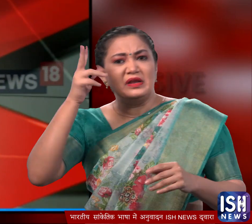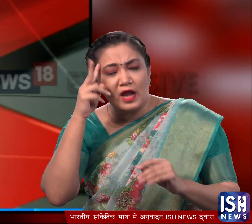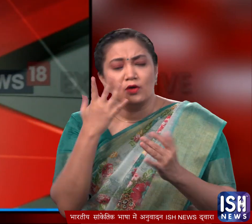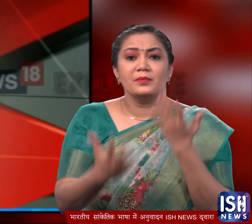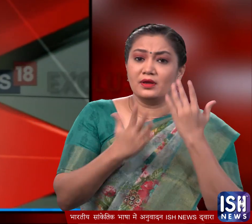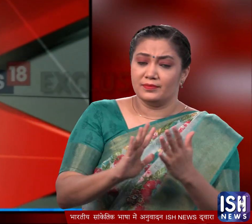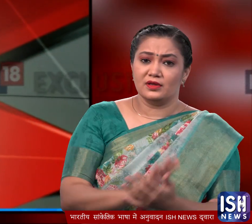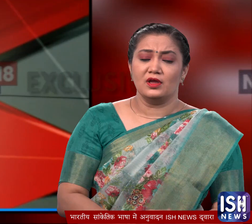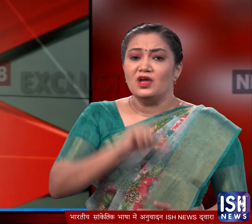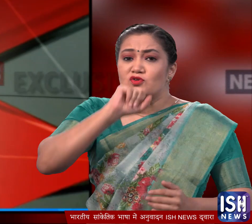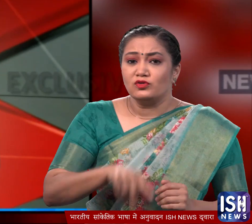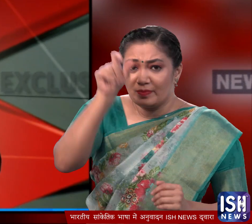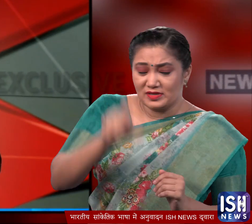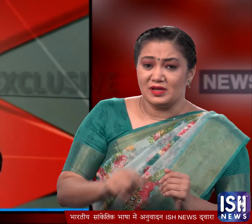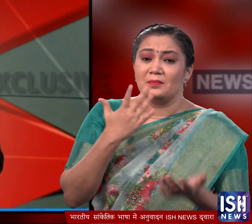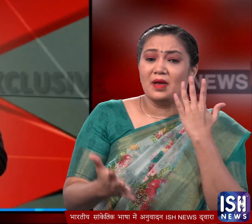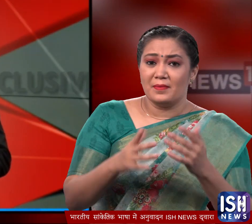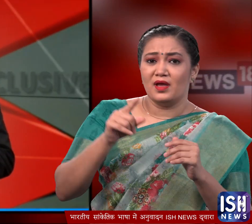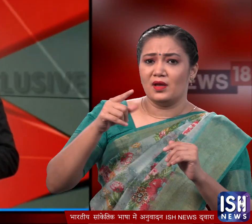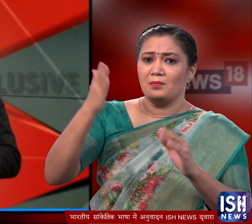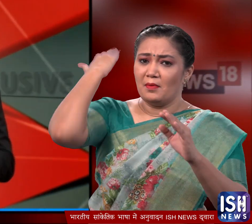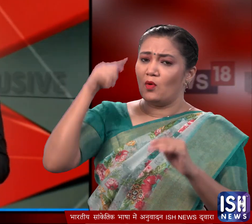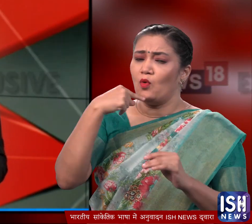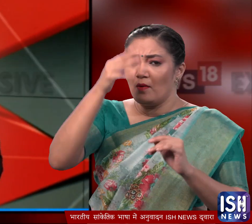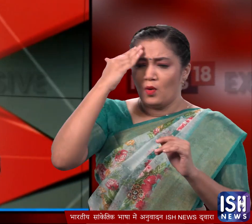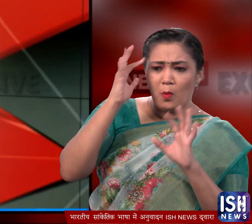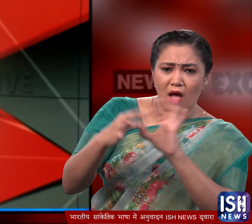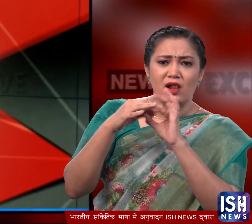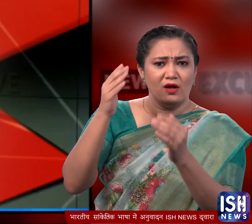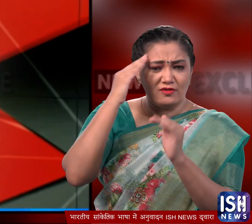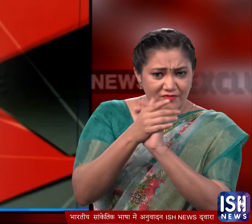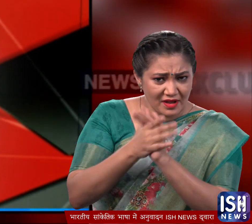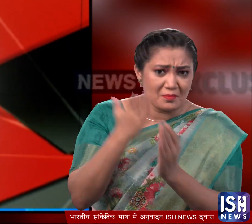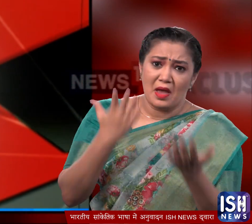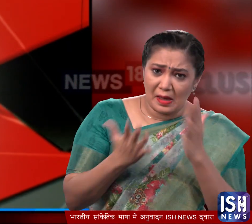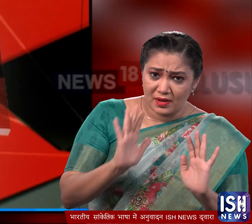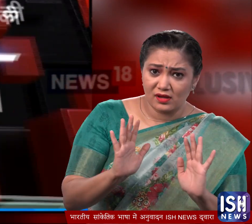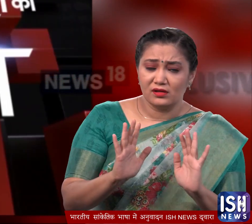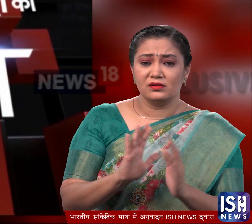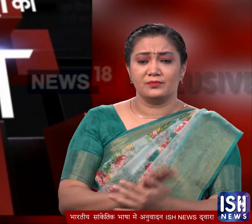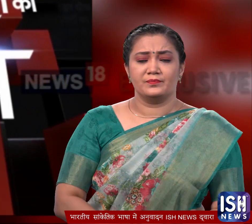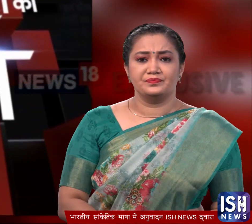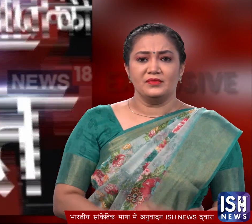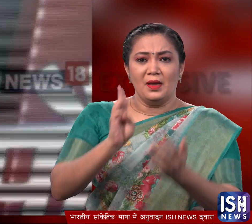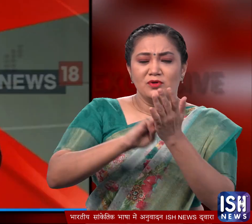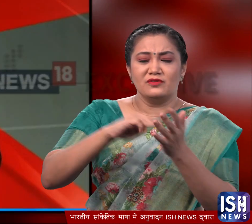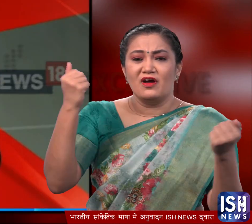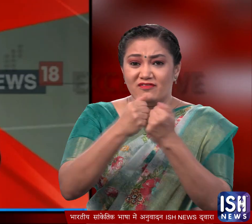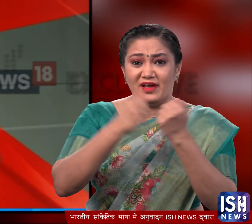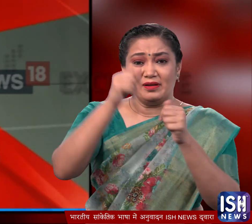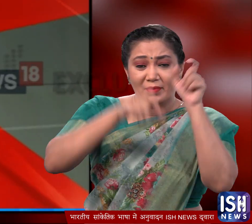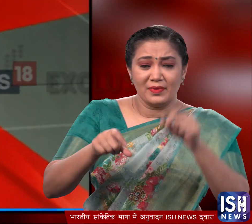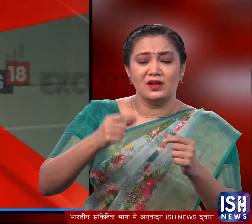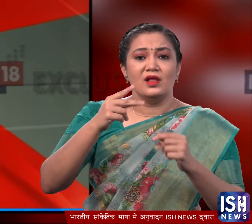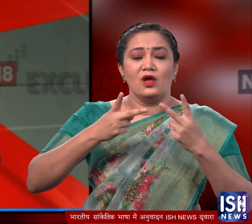से आशंका जताई जा रही है कि युवक की हत्या या तो उसकी जान पहचान के लोगों का उनका भी हाथ हो सकता है। मुजफ्फरनगर दंगों